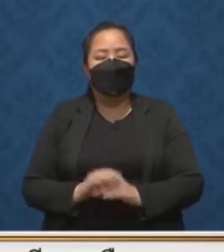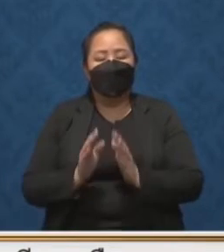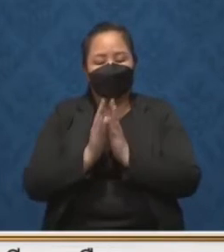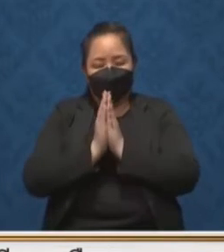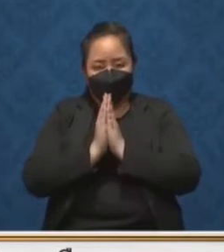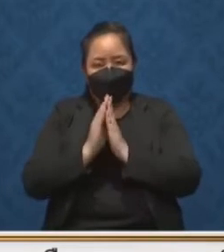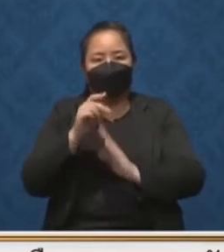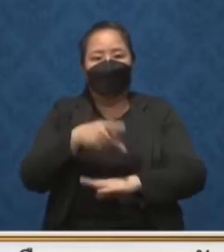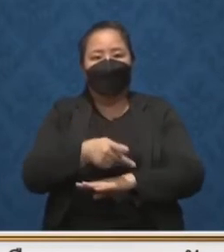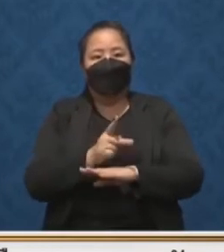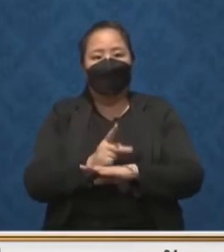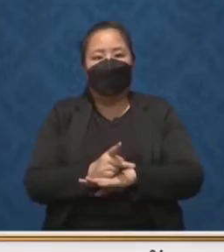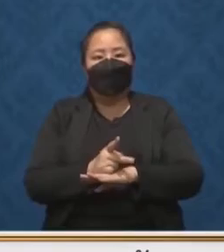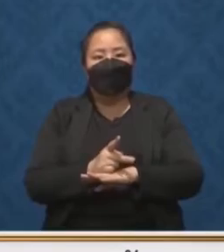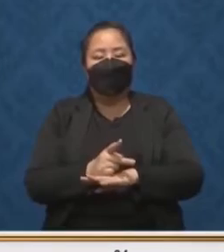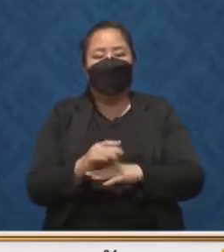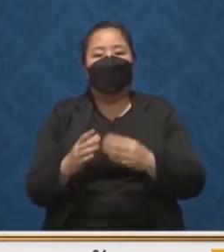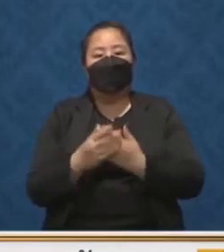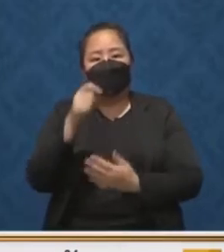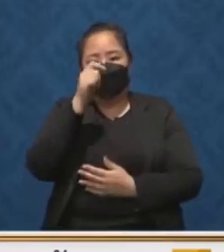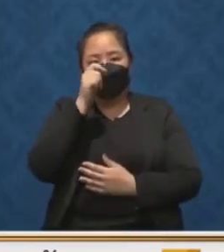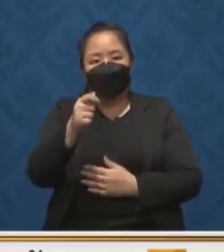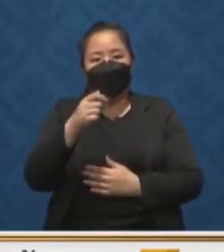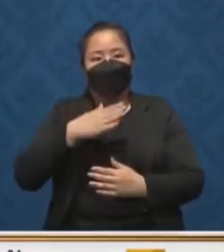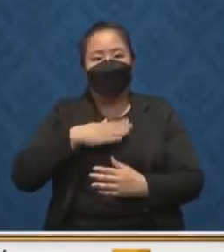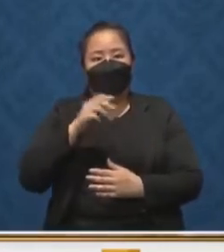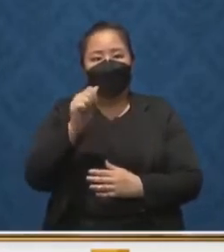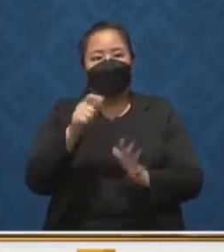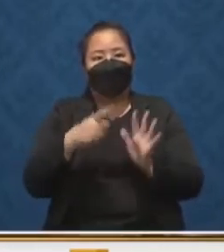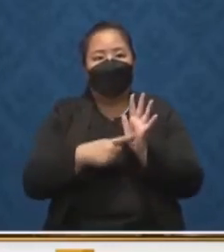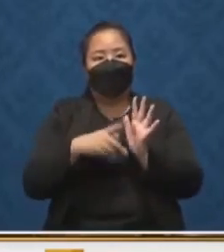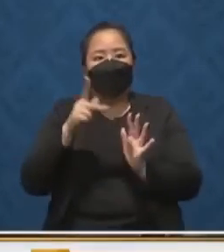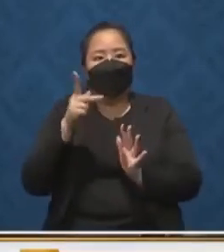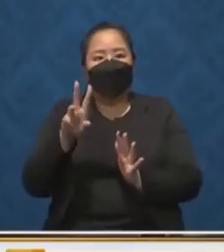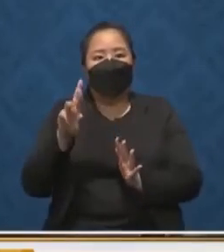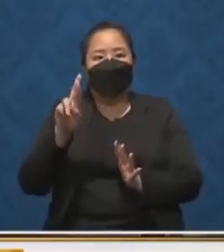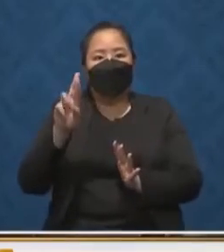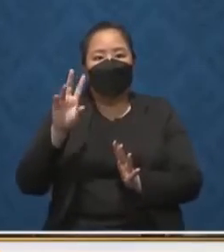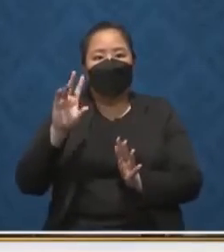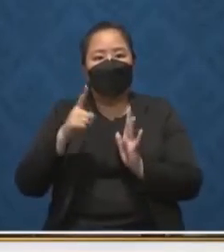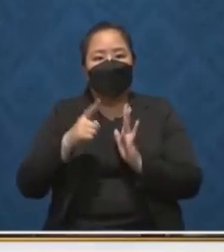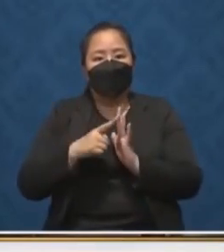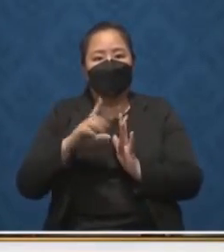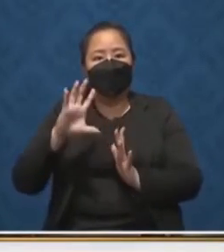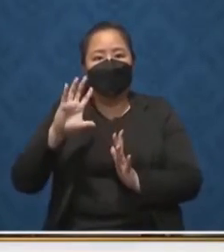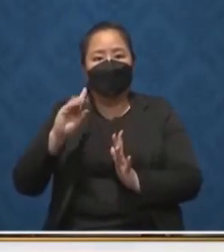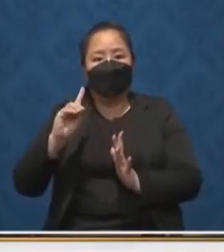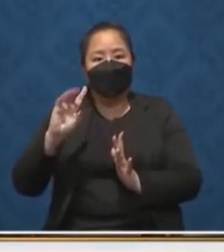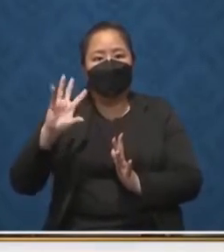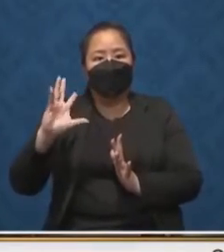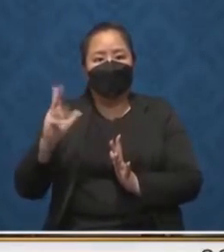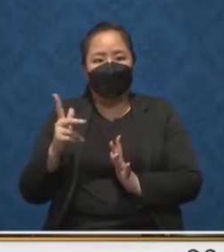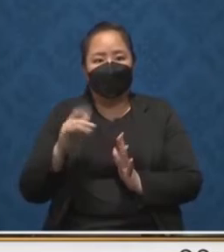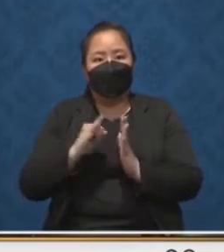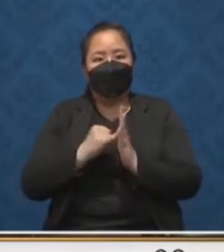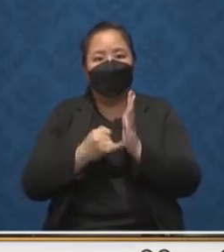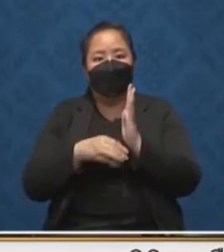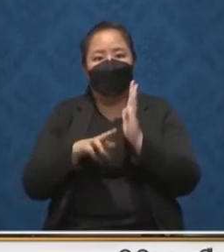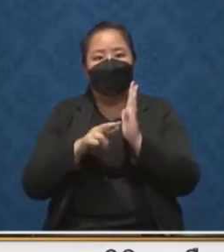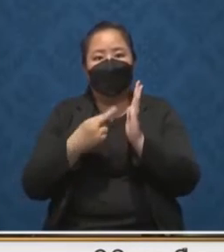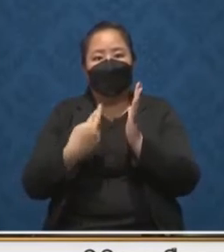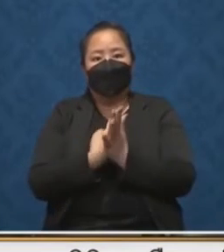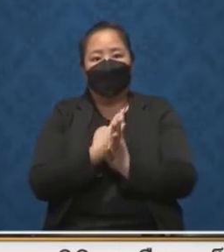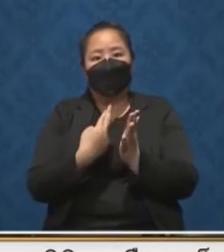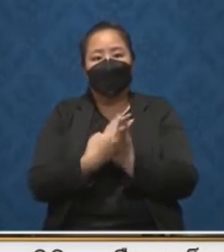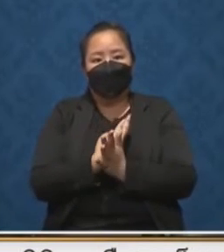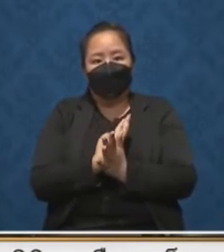ครับกราบเรียนท่านประธานสภาผู้แทนราษฎรที่เคารพกับผมนายอัครเดชวงศ์พิทักษ์โรจน์สมาชิกสภาผู้แทนราษฎรจังหวัดราชบุรีเ